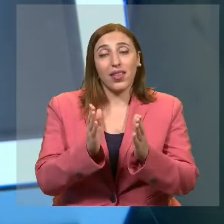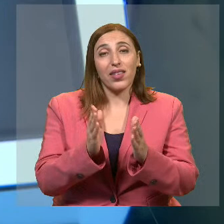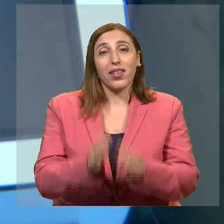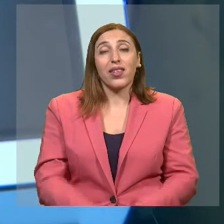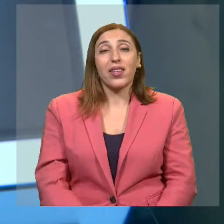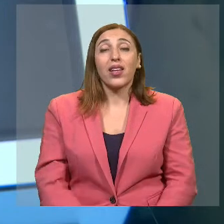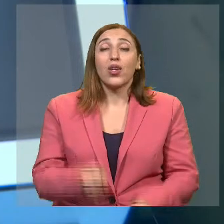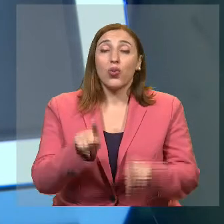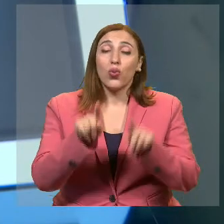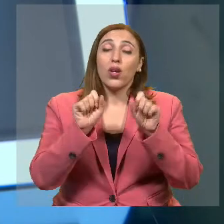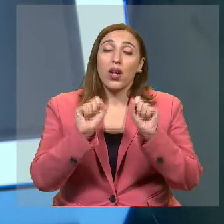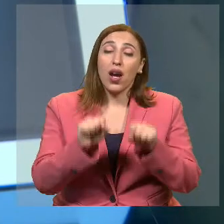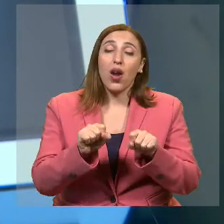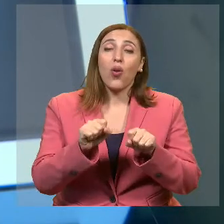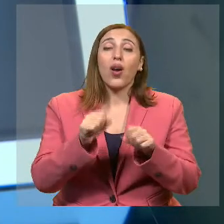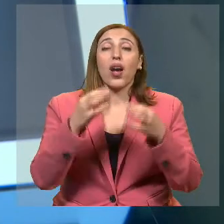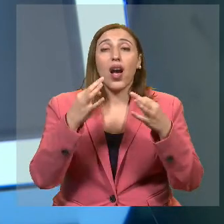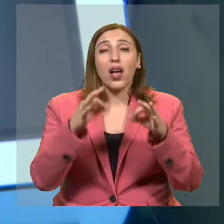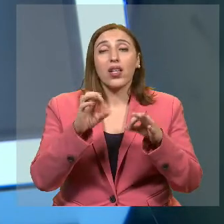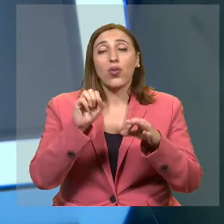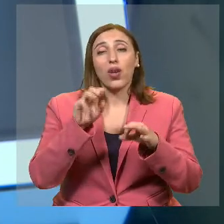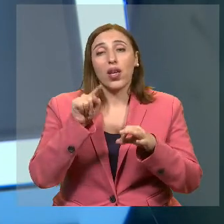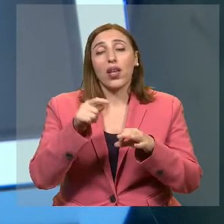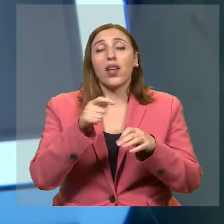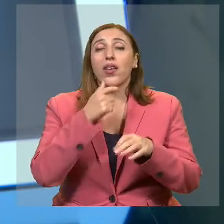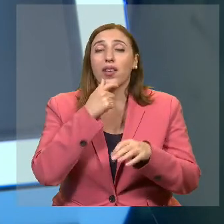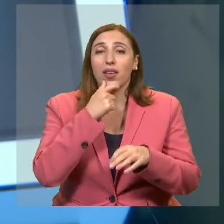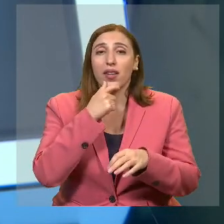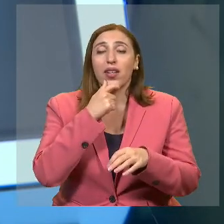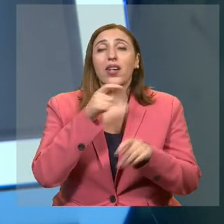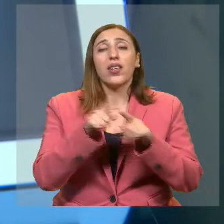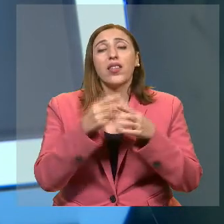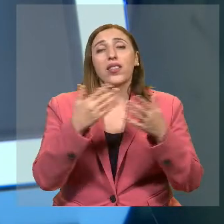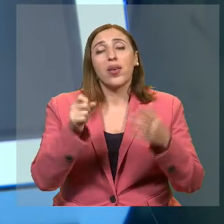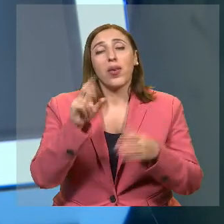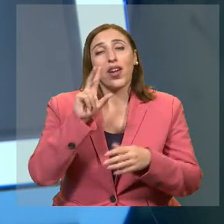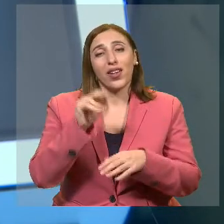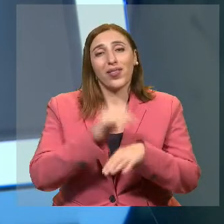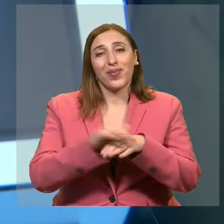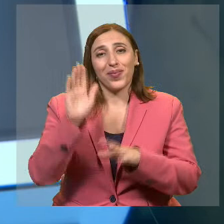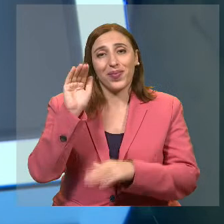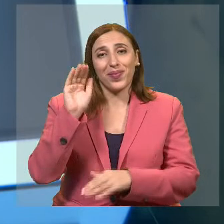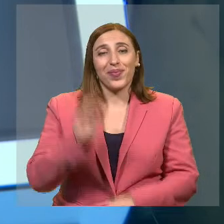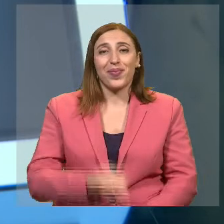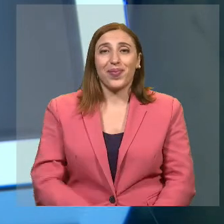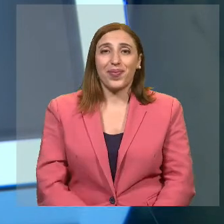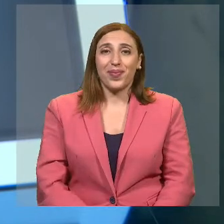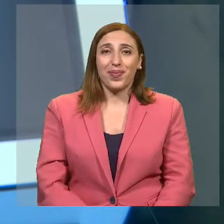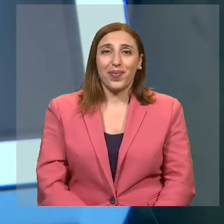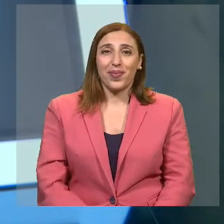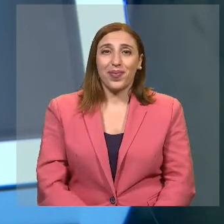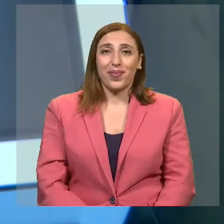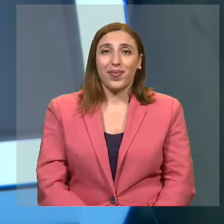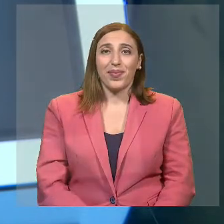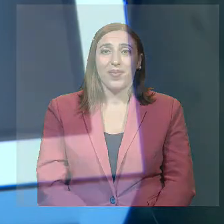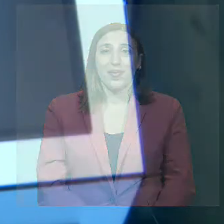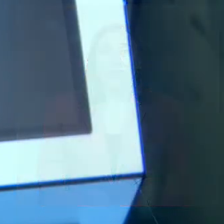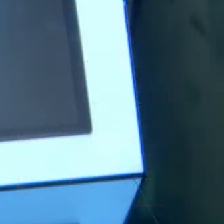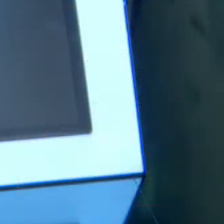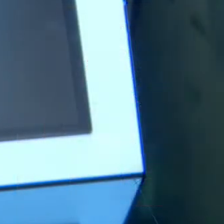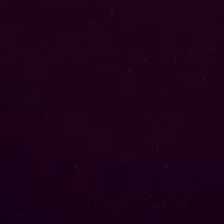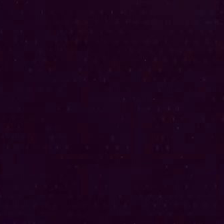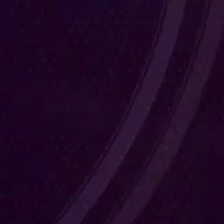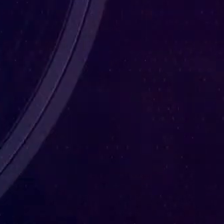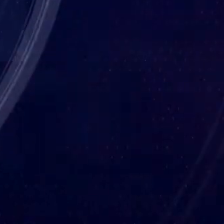կհանդիպենք, մինչ այդ լրահոսին հետևեք այցելելով ազատություն.am, նաև սոցիալական ցանցերի մեր մյուս հարթակներ։ Հաջողություն։